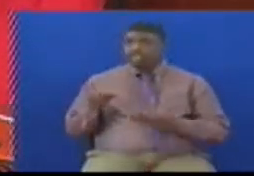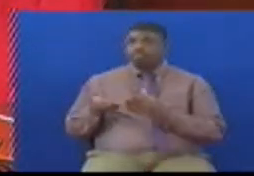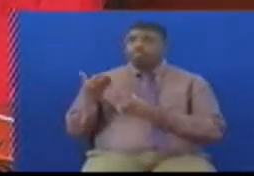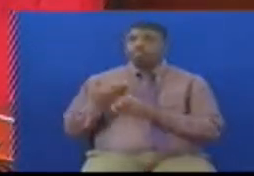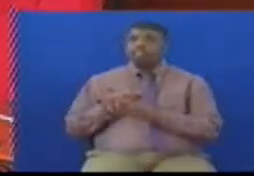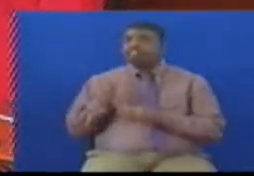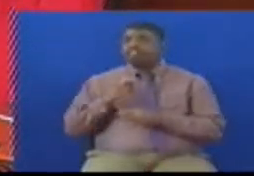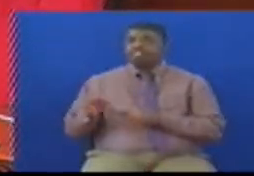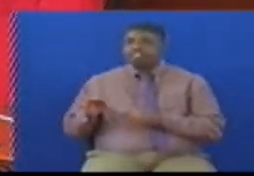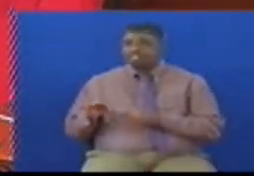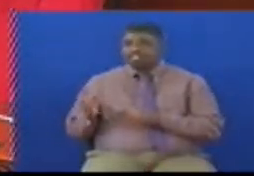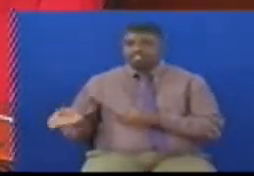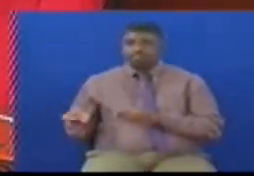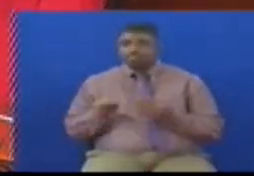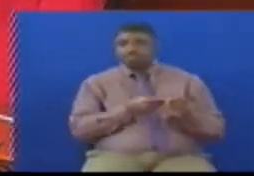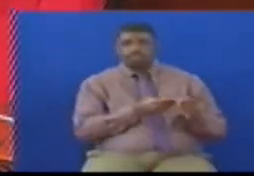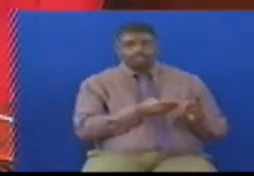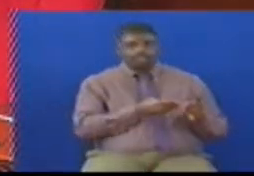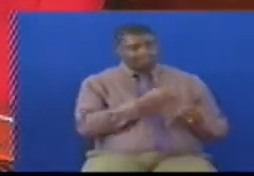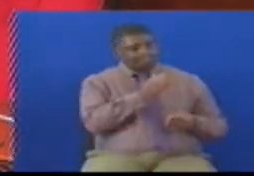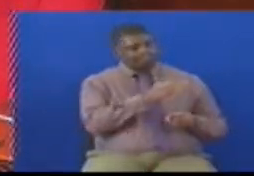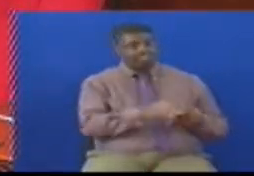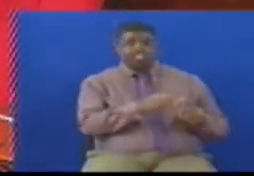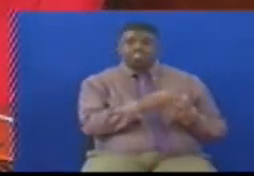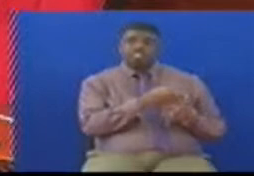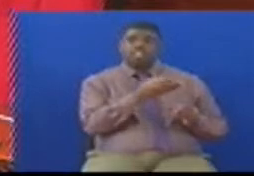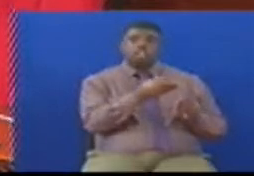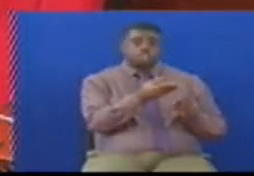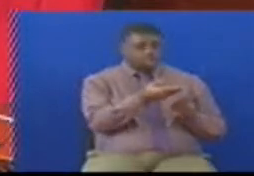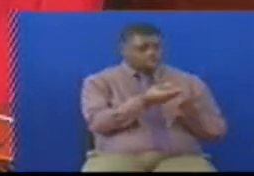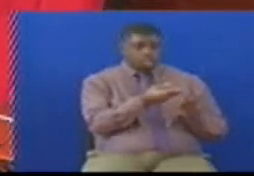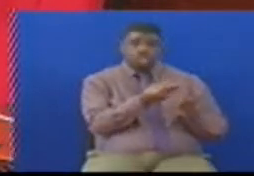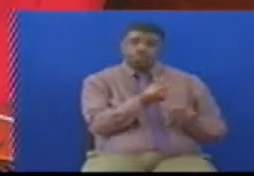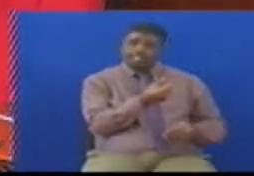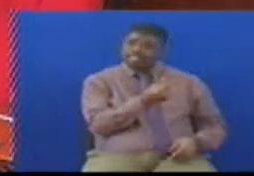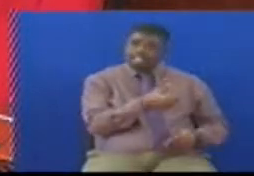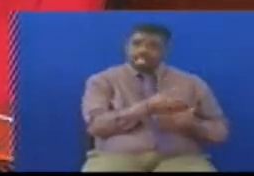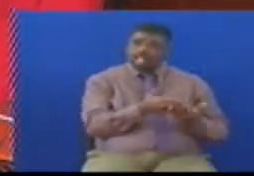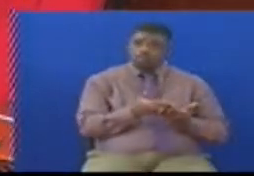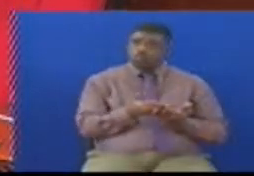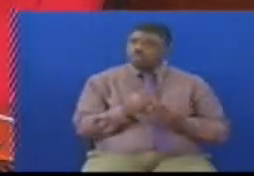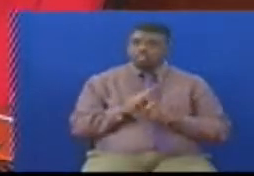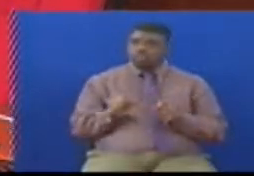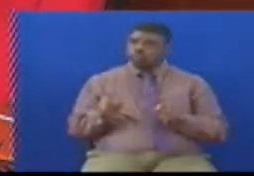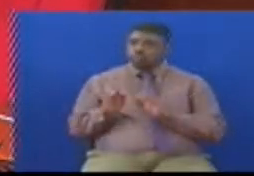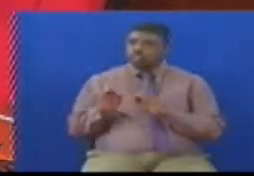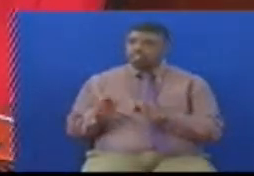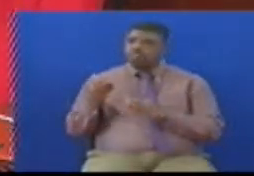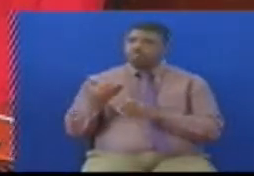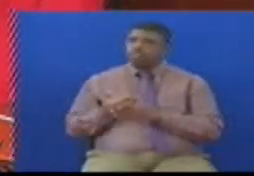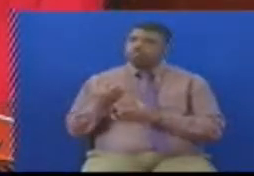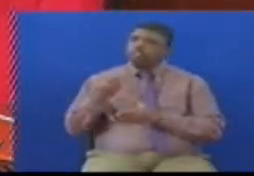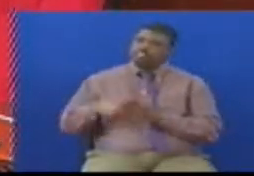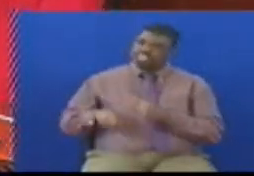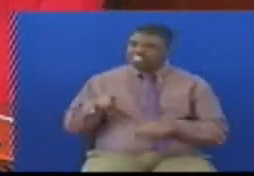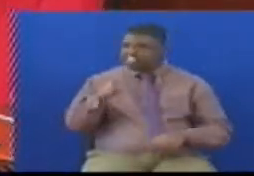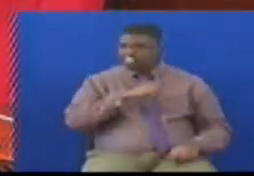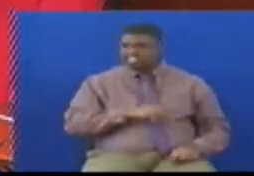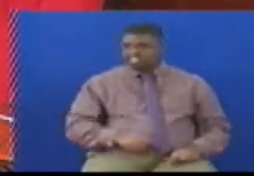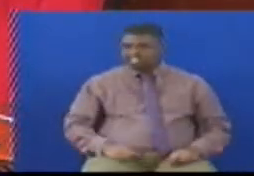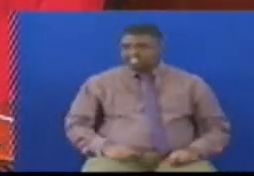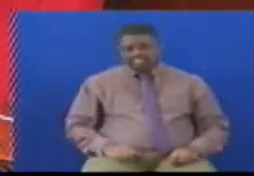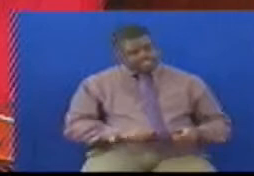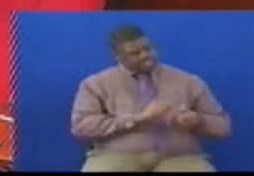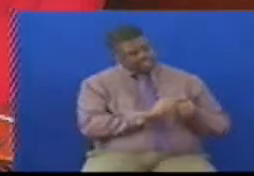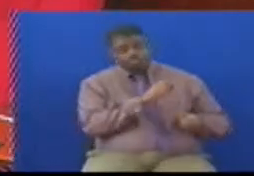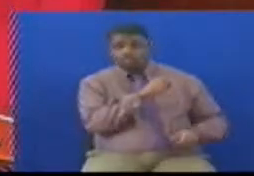fulani imeleta noti ambazo ni feki au kwamba hesabu haziko sawa. Benki kuu wanatoza charges. Sasa hili